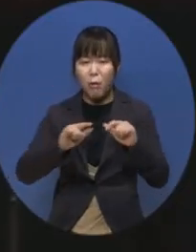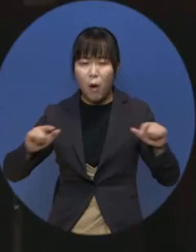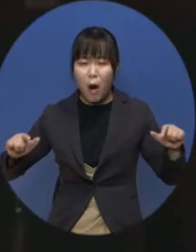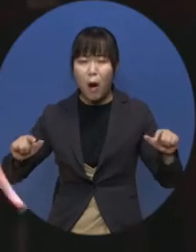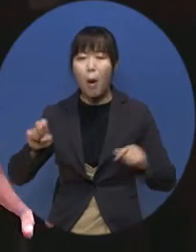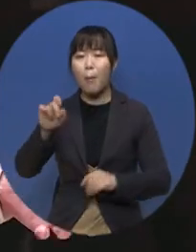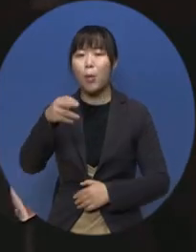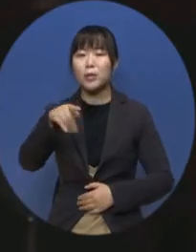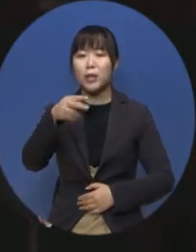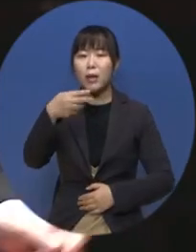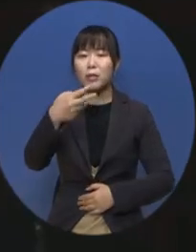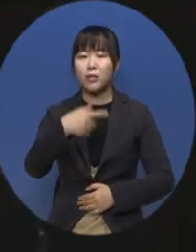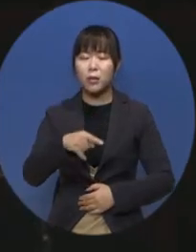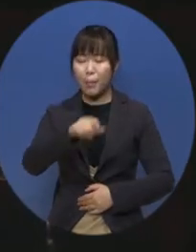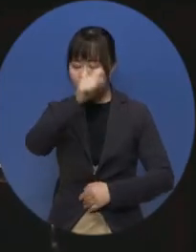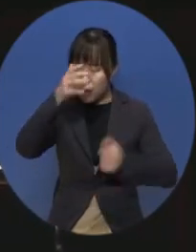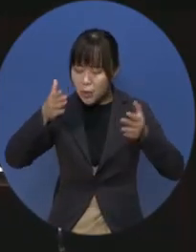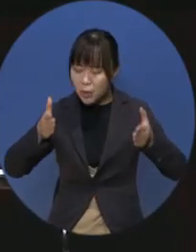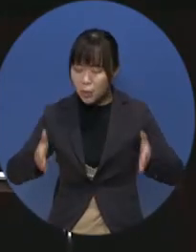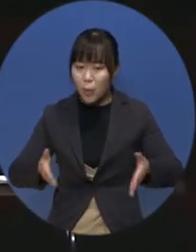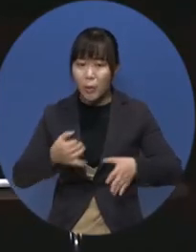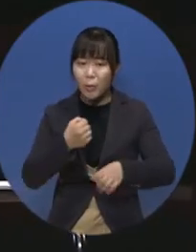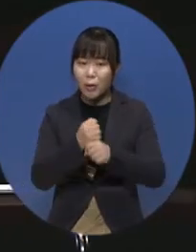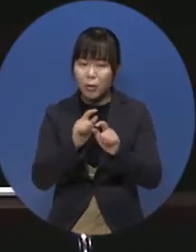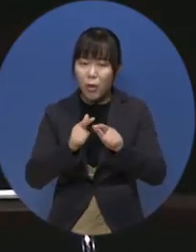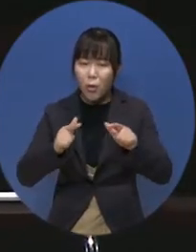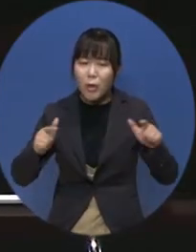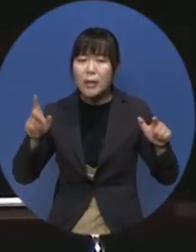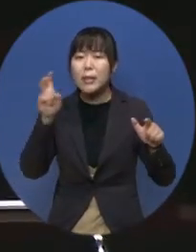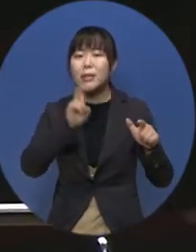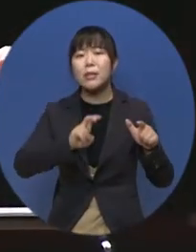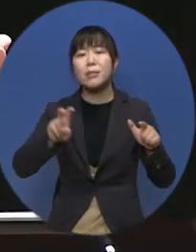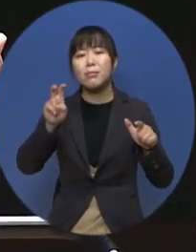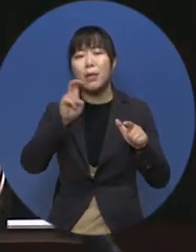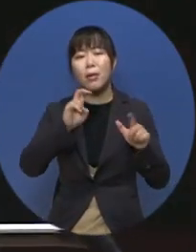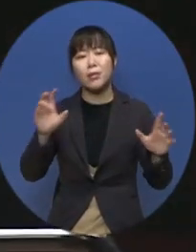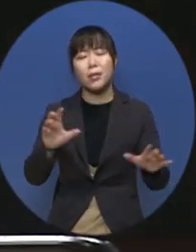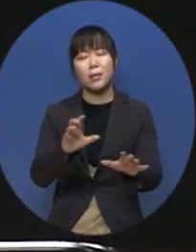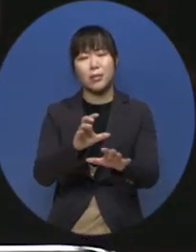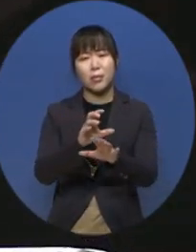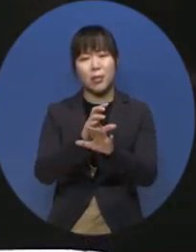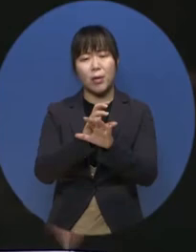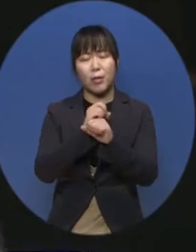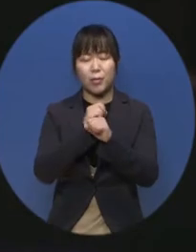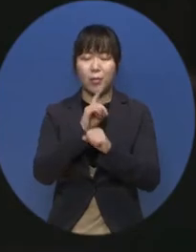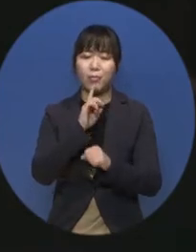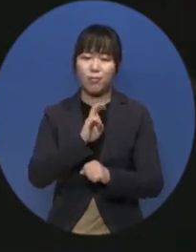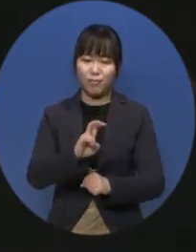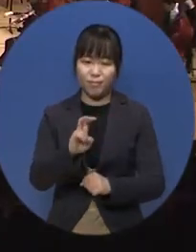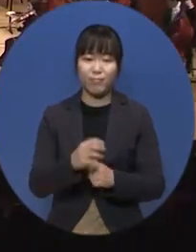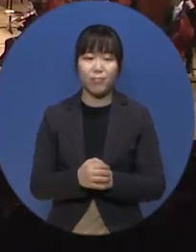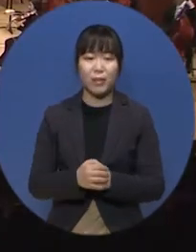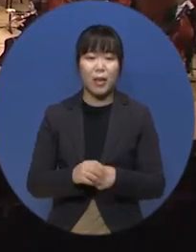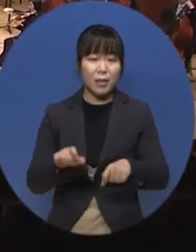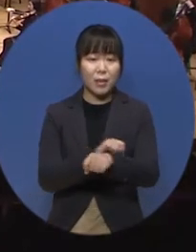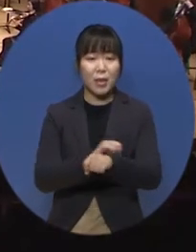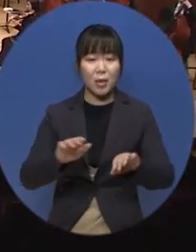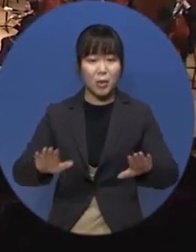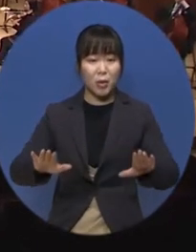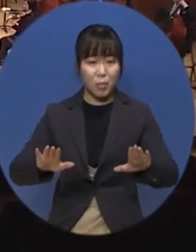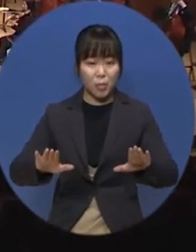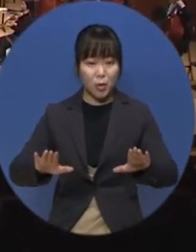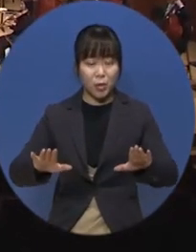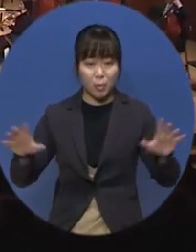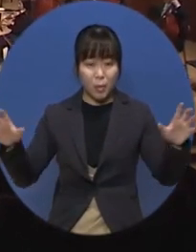모짜르트가 평생에 걸쳐 부산 여러 음악 양식이 지역 된 걸작입니다 아 특별히 이번 공연에